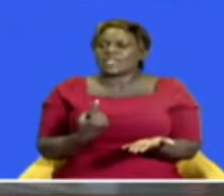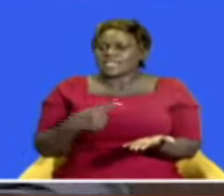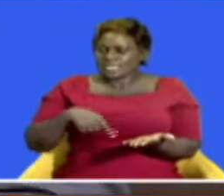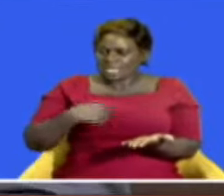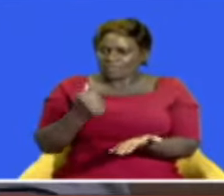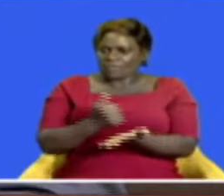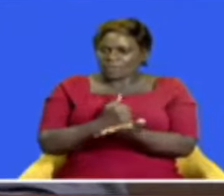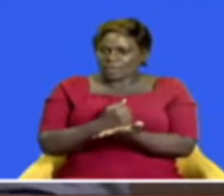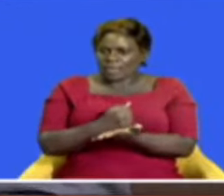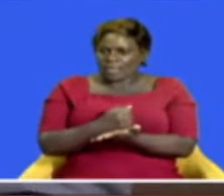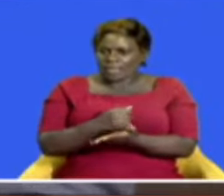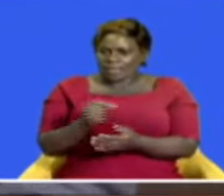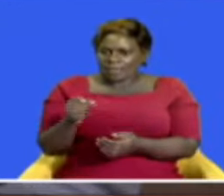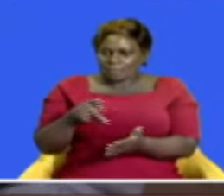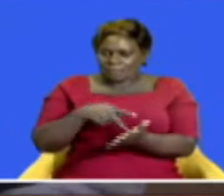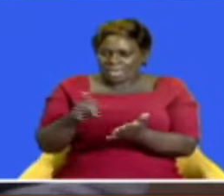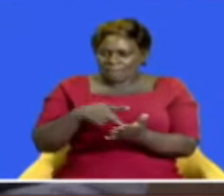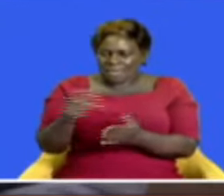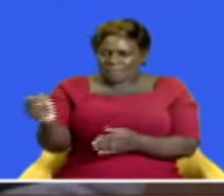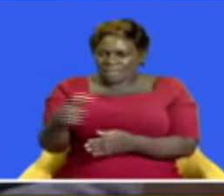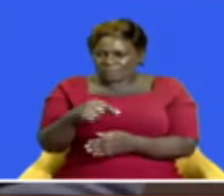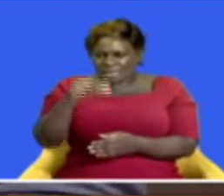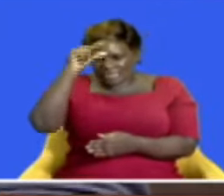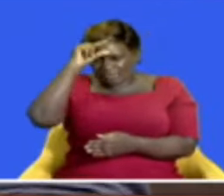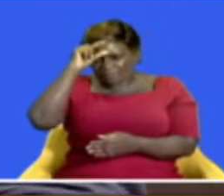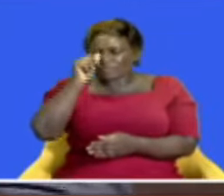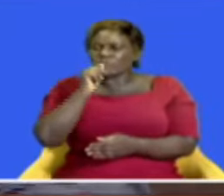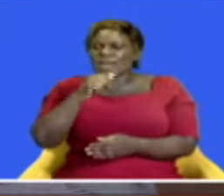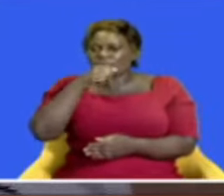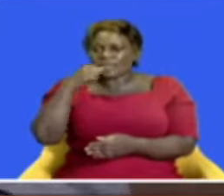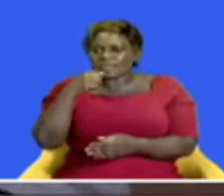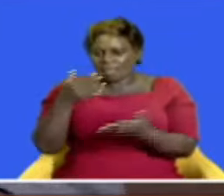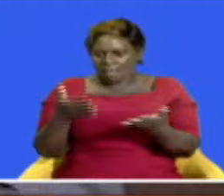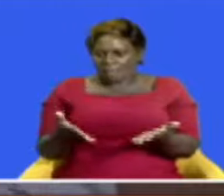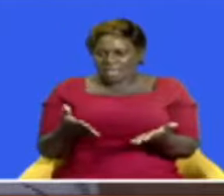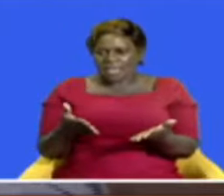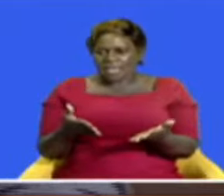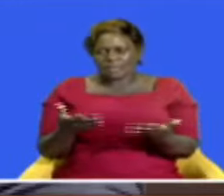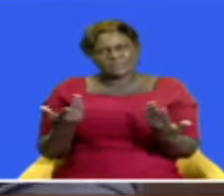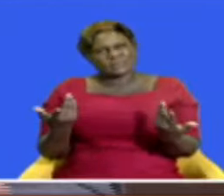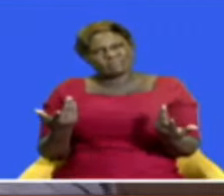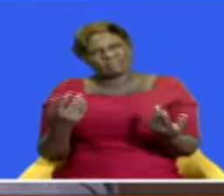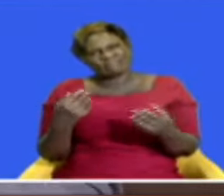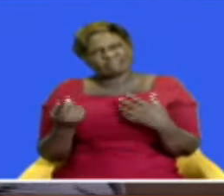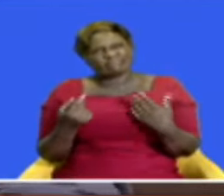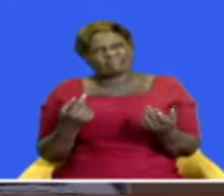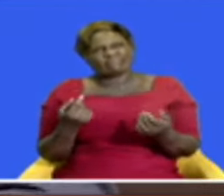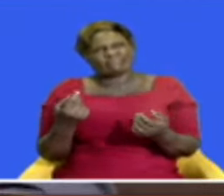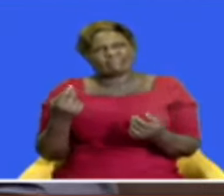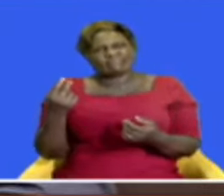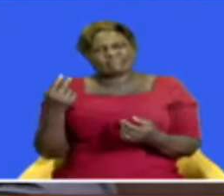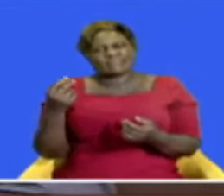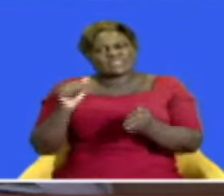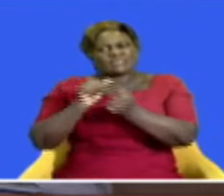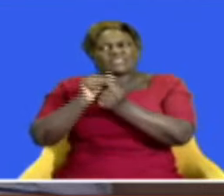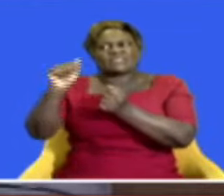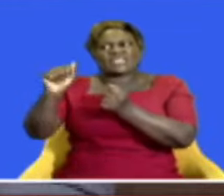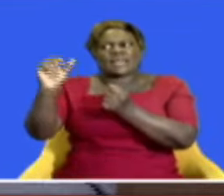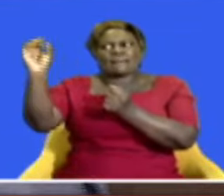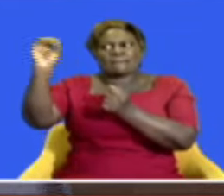ambao wanalipwa mishahara na serikali na private sector kama hapa, ni watu